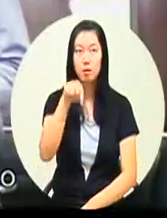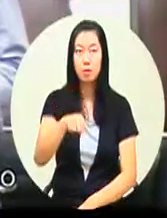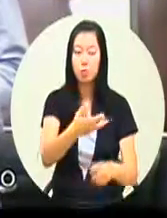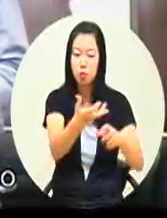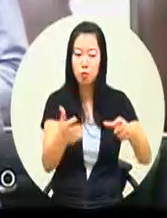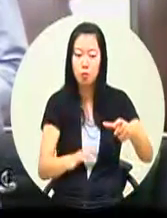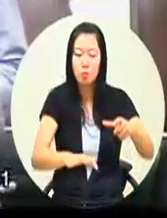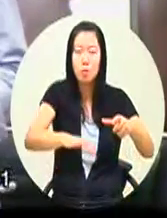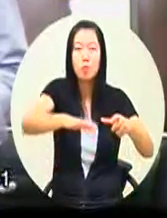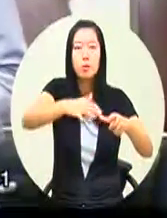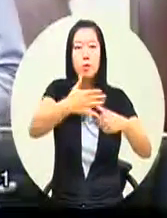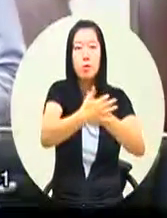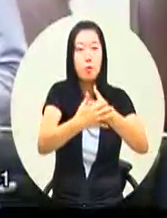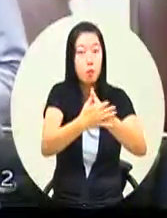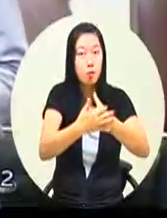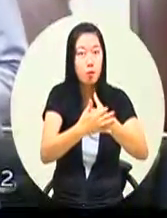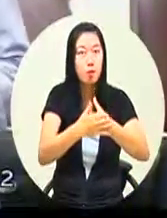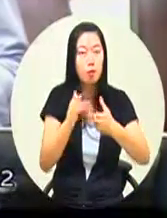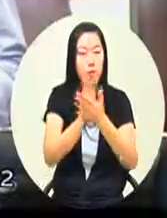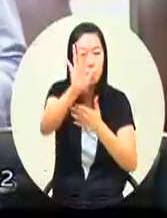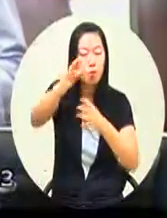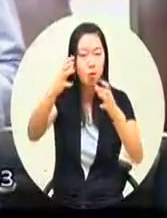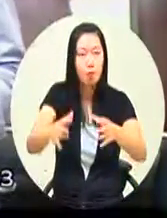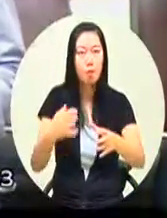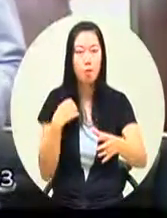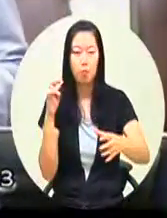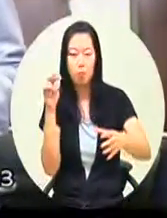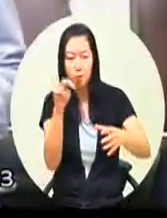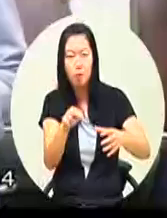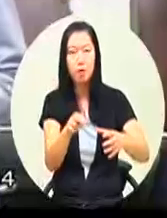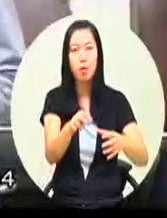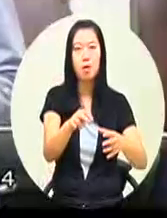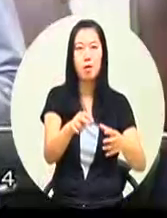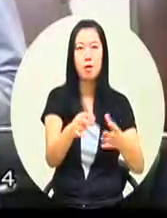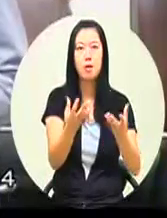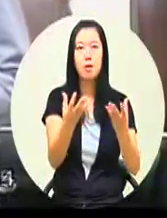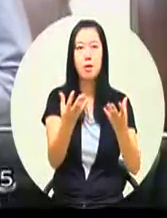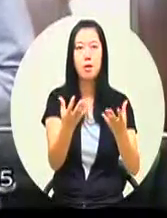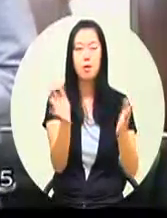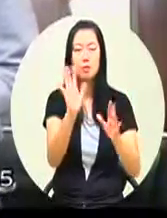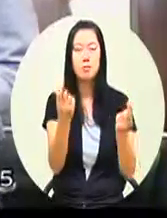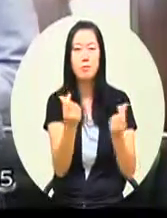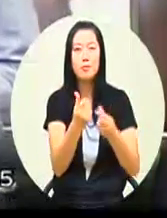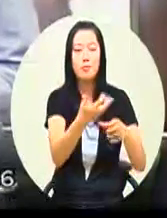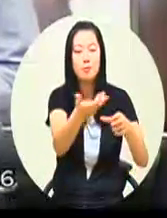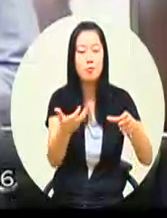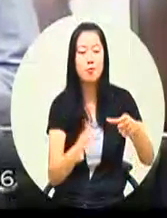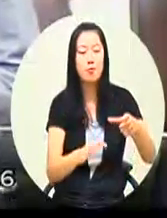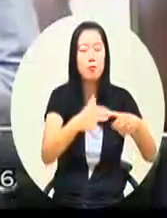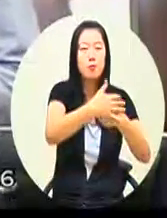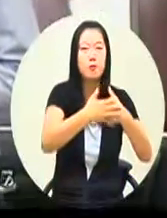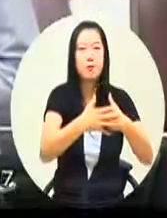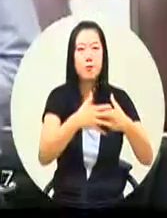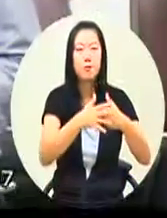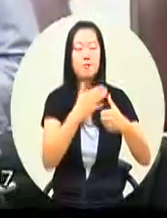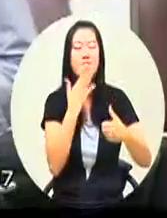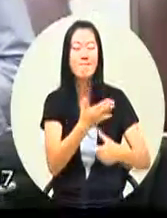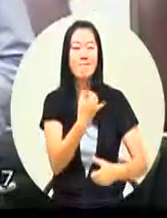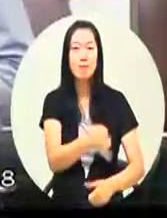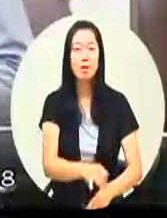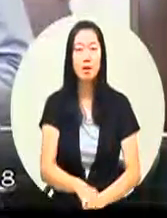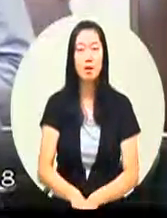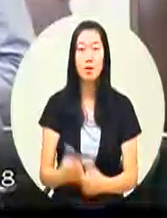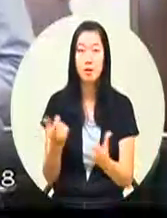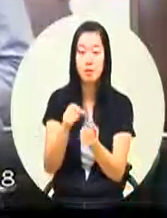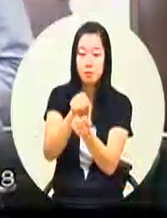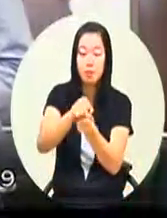洪浙江吼哦，该别做个了吼，洪看起来无像自洪池的自洪池啊。哦，比如说陈清湖加一个